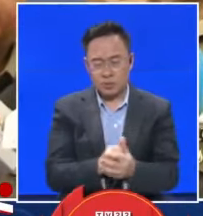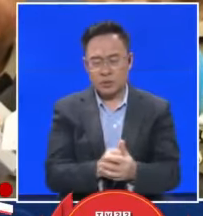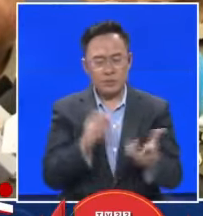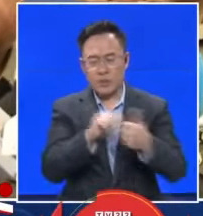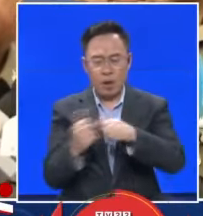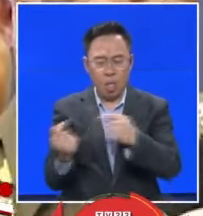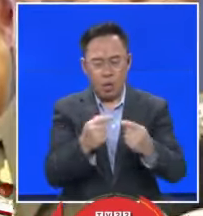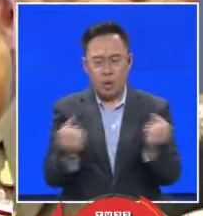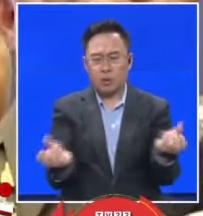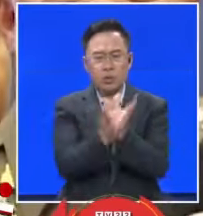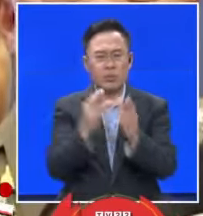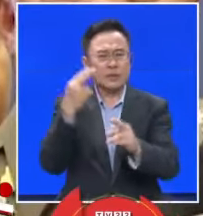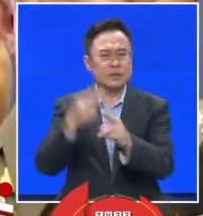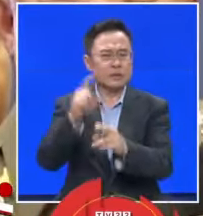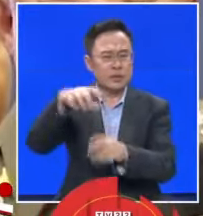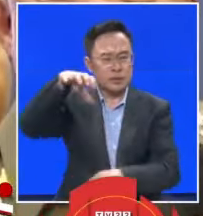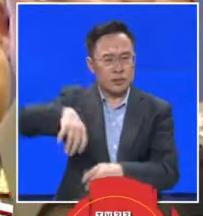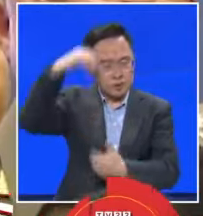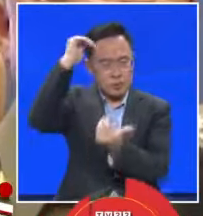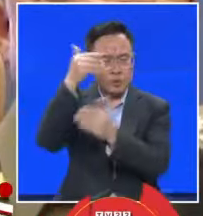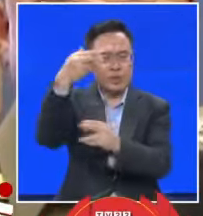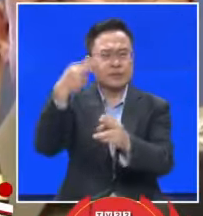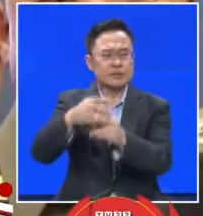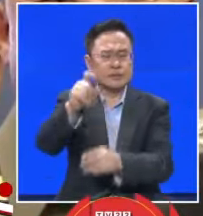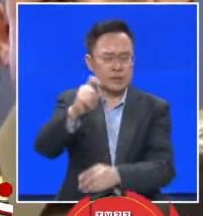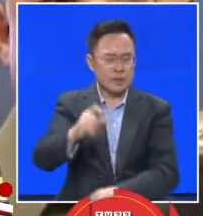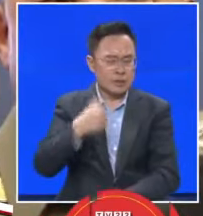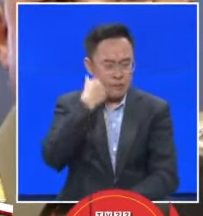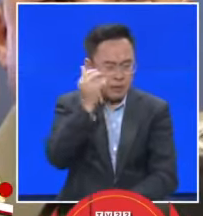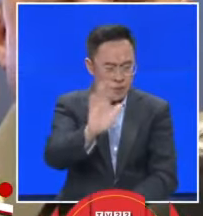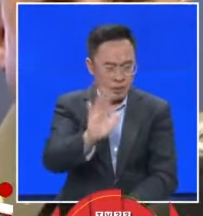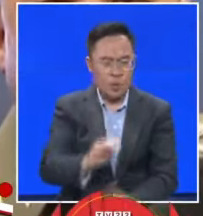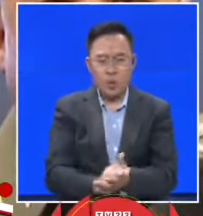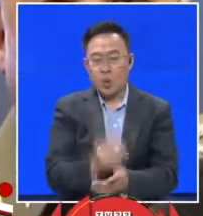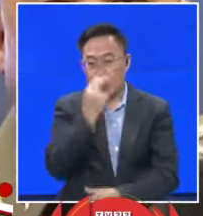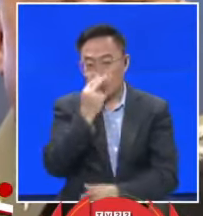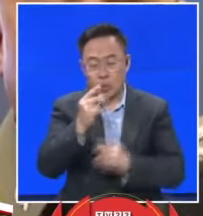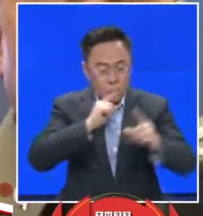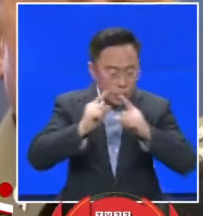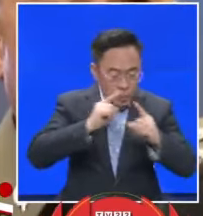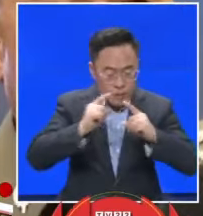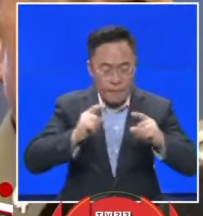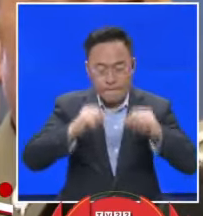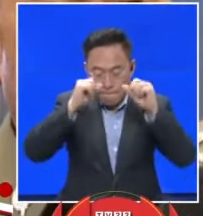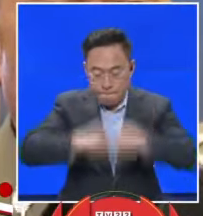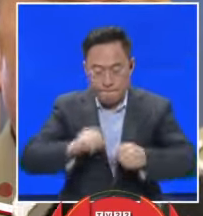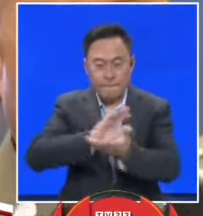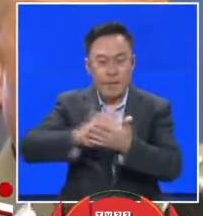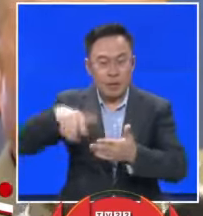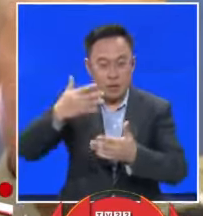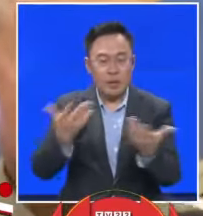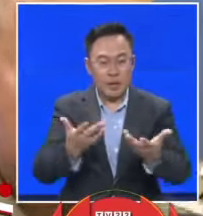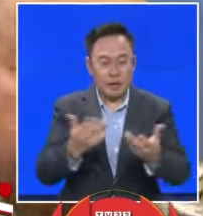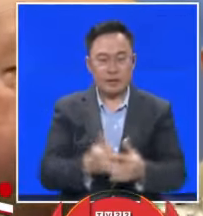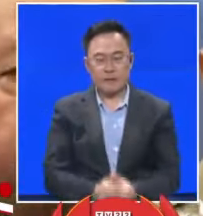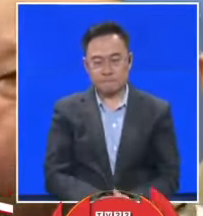ความเชื่อมั่นขององค์กรนั่นก็คือสำนักงานตำรวจแห่งชาตินะฮะ เดี๋ยวรอดูนะคะว่าสุดท้ายเนี่ยจะมีการเรียกมาหย่าศึกหรือเปล่าหรือจริงๆอาจจะมีการคุยกันแล้วก็ได้น